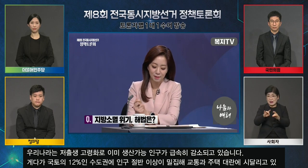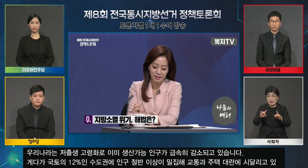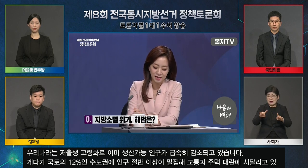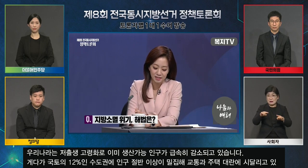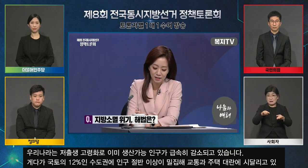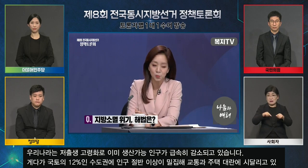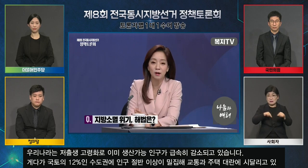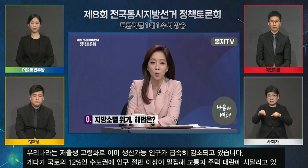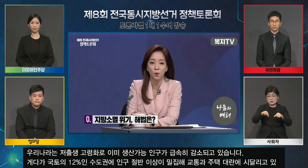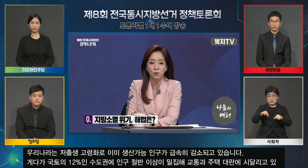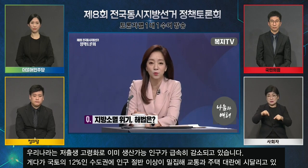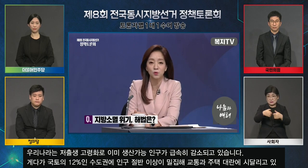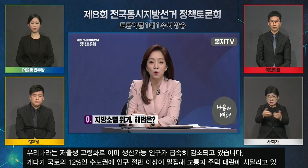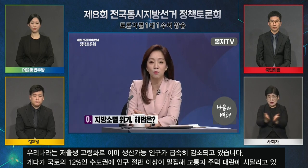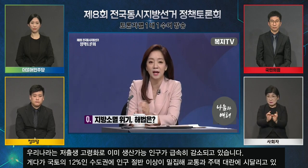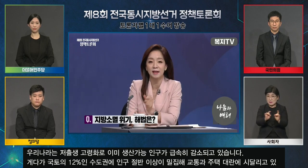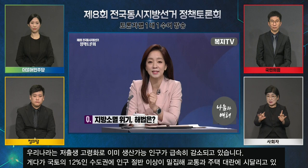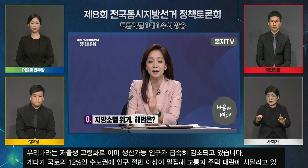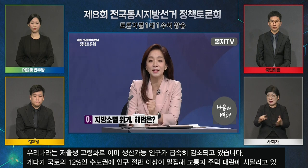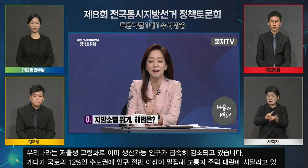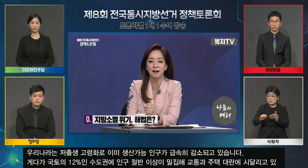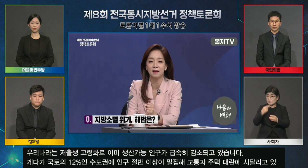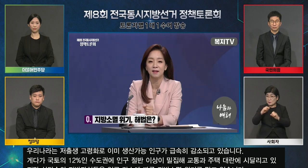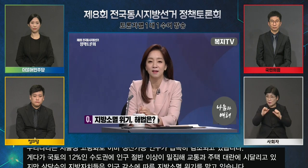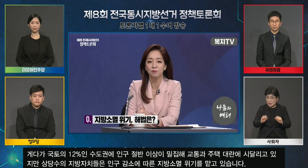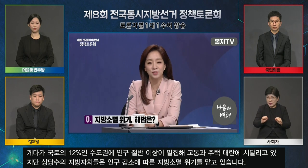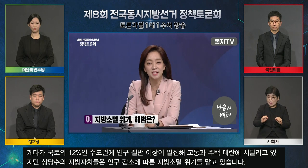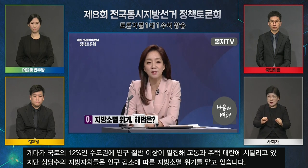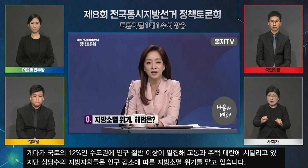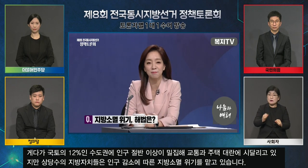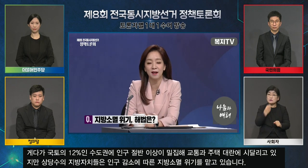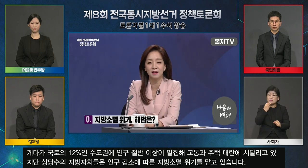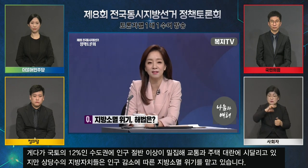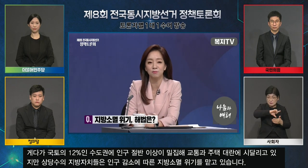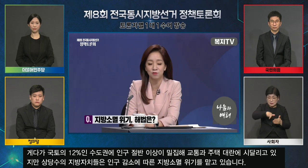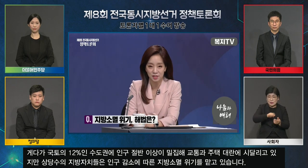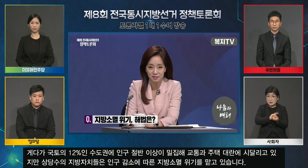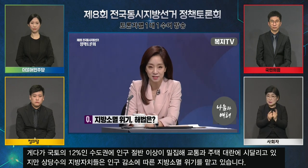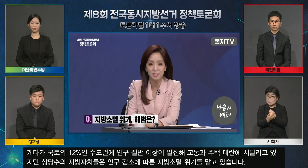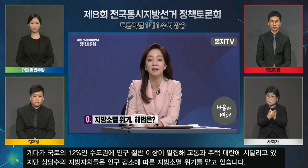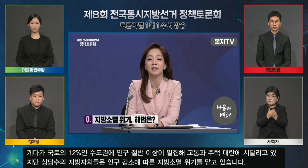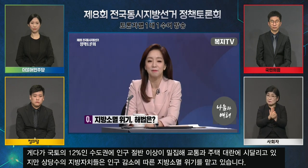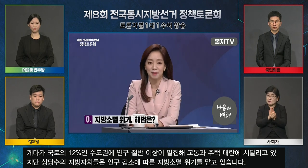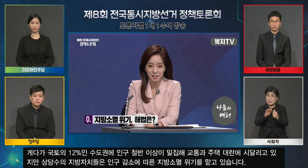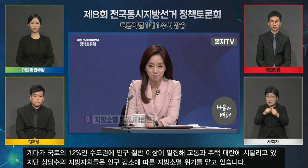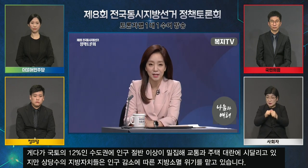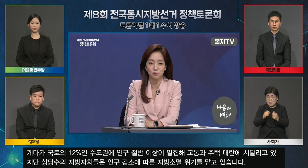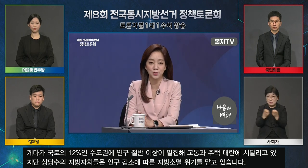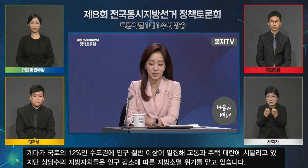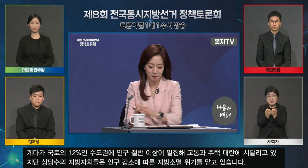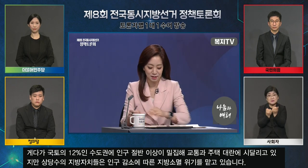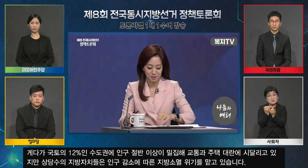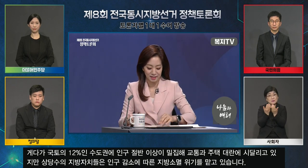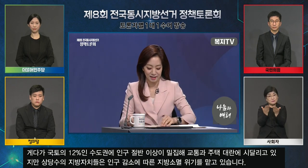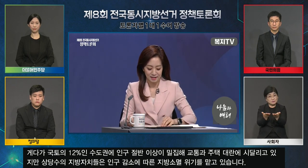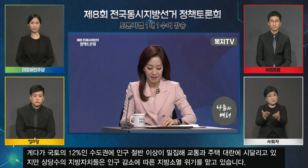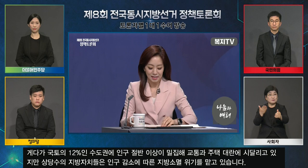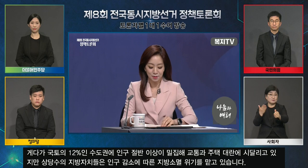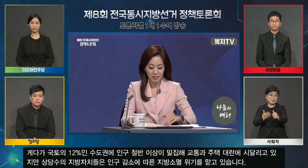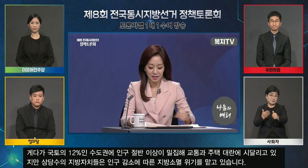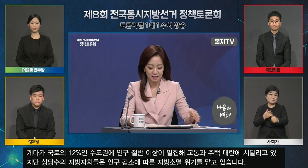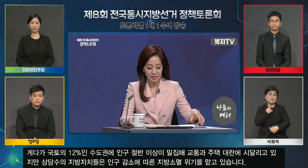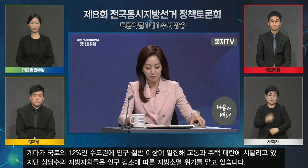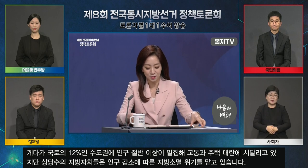지방이 생존하고 또 수도권과 상생할 구체적인 방안은 무엇인지 말씀해 주셨으면 합니다.